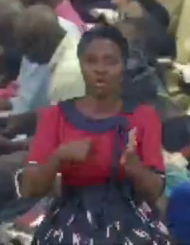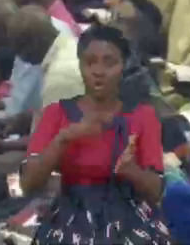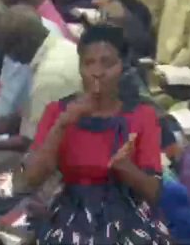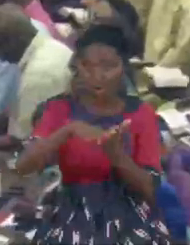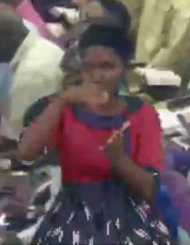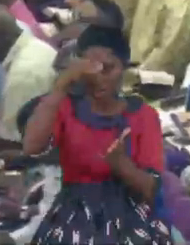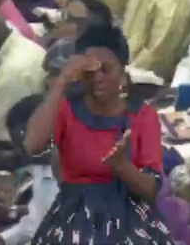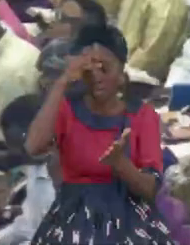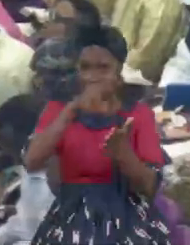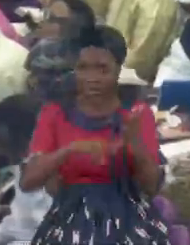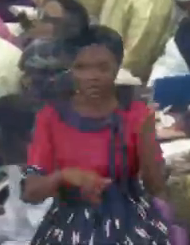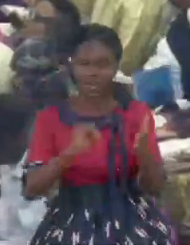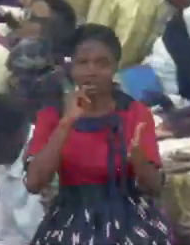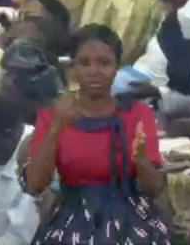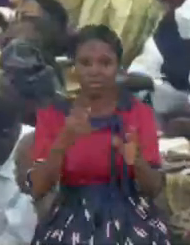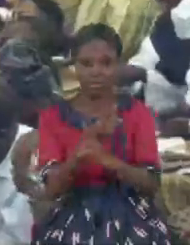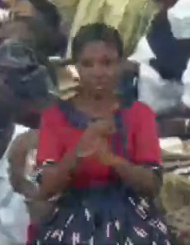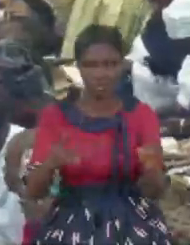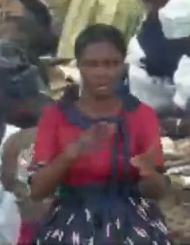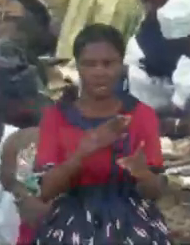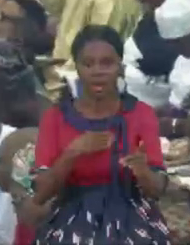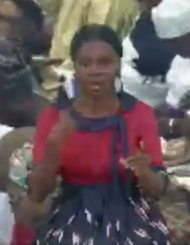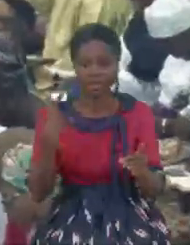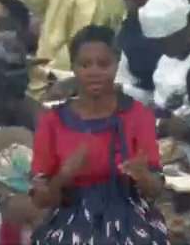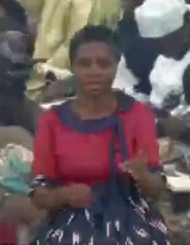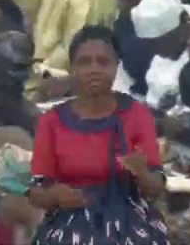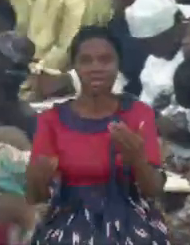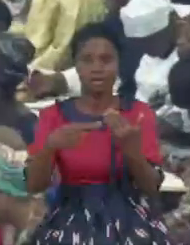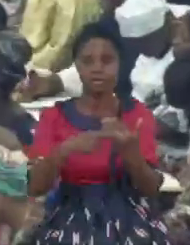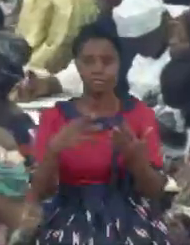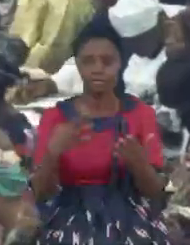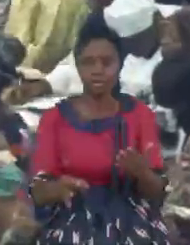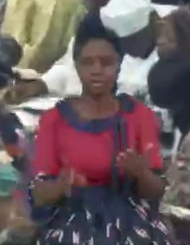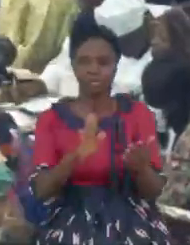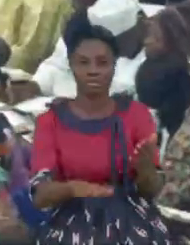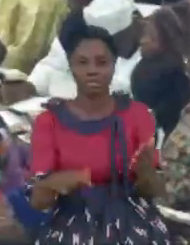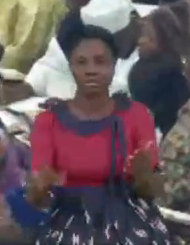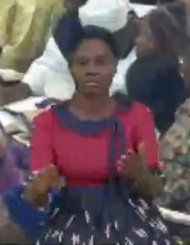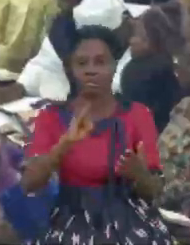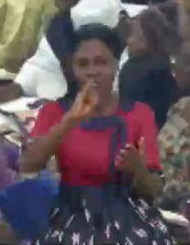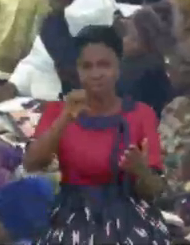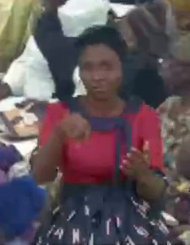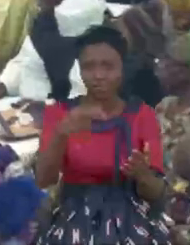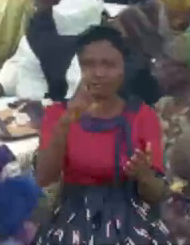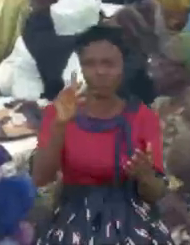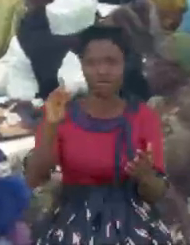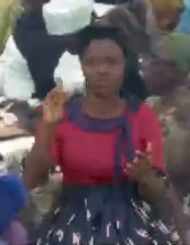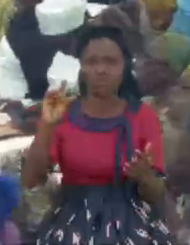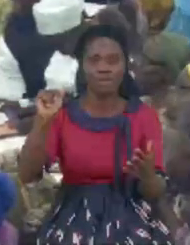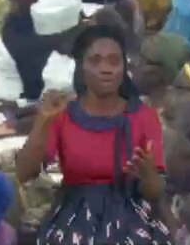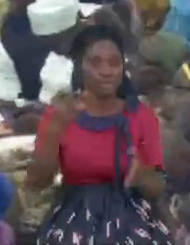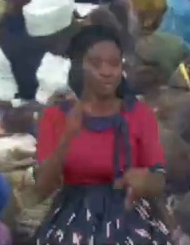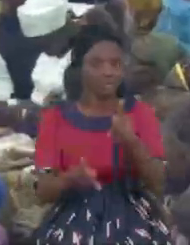Ce que nous lisons, c'est la délivrance et la restauration des enfants de Juda